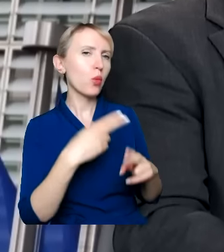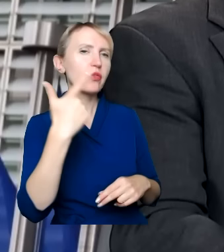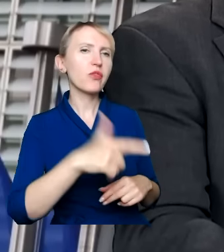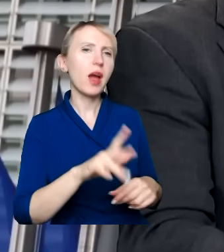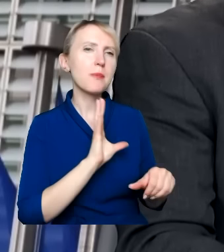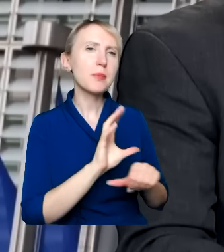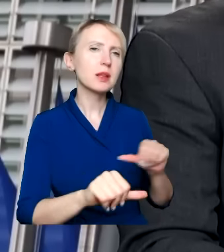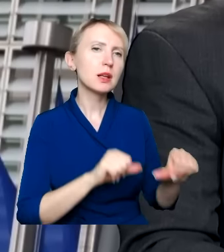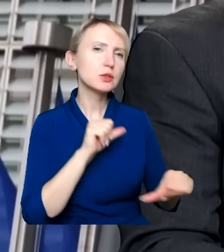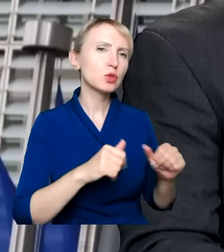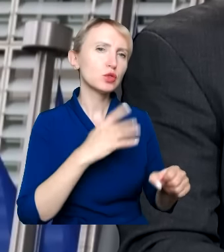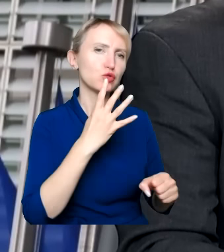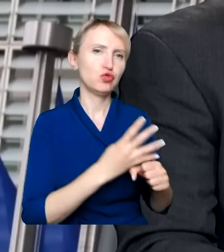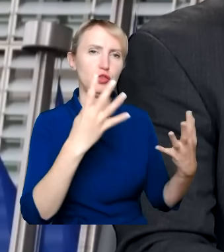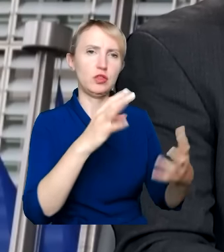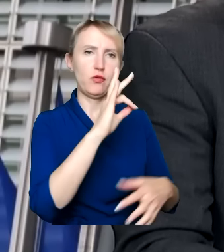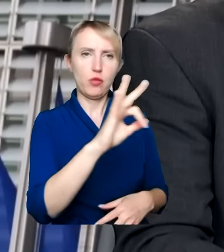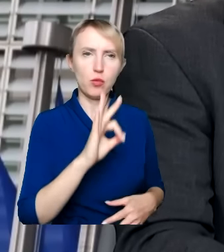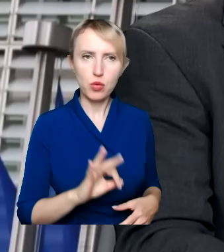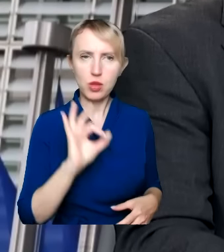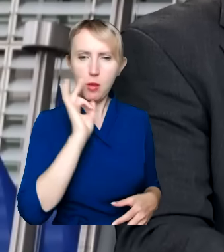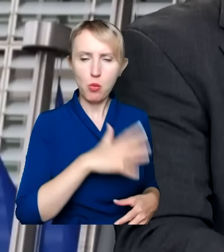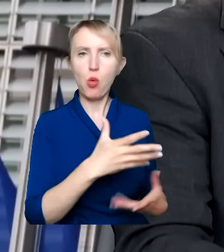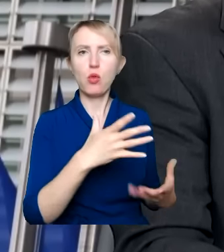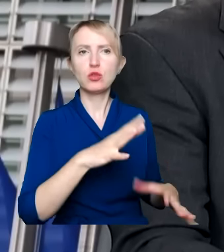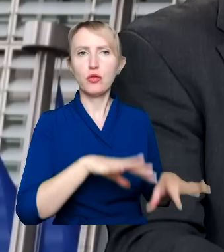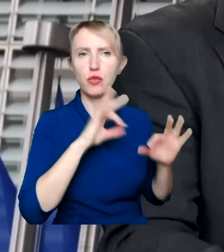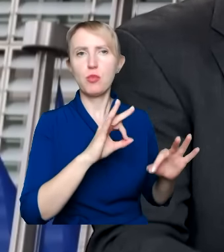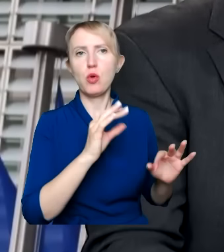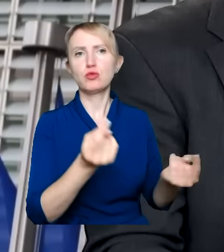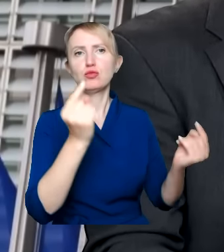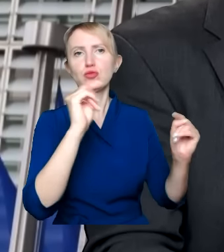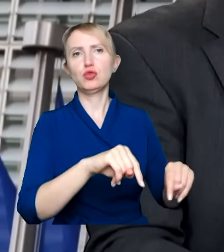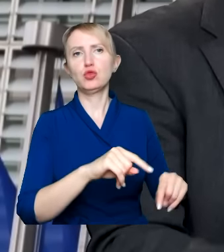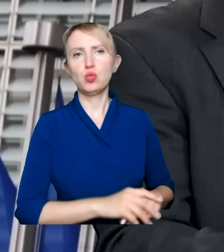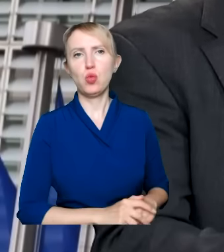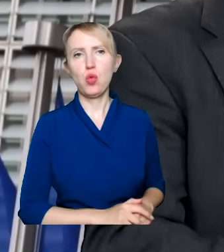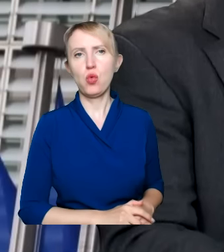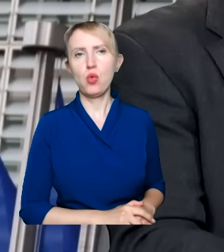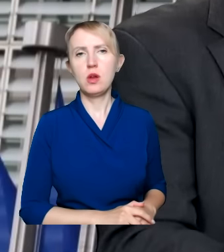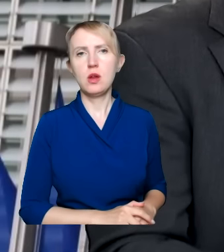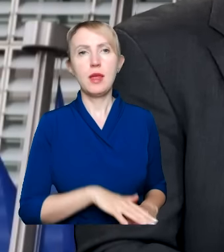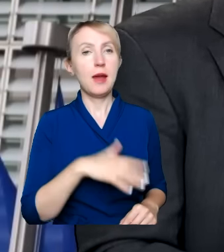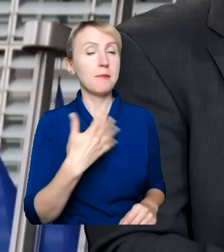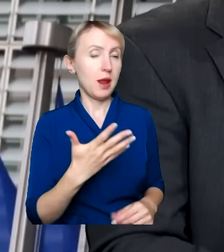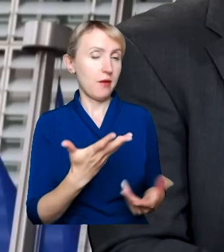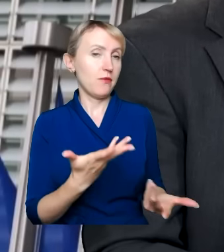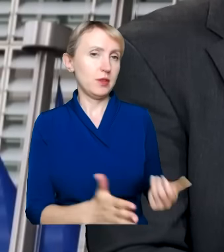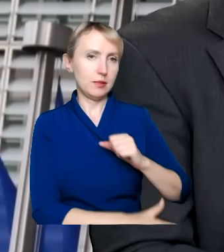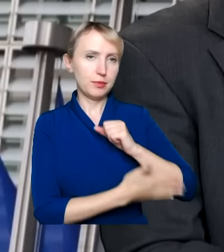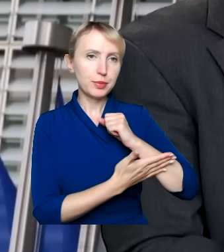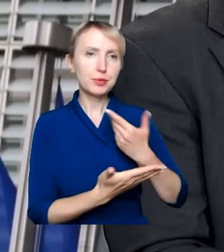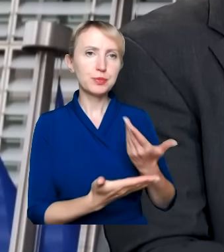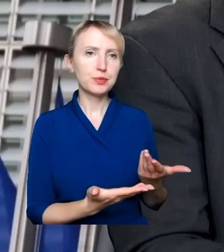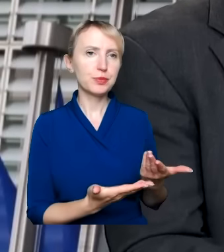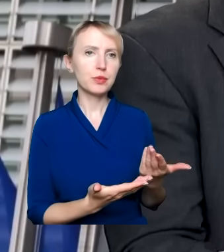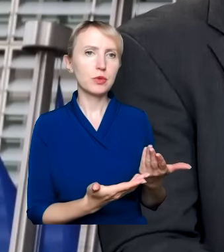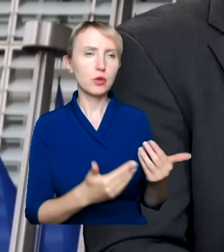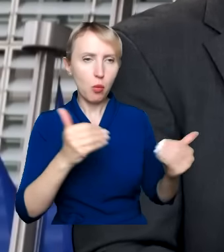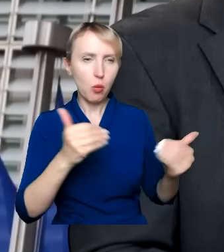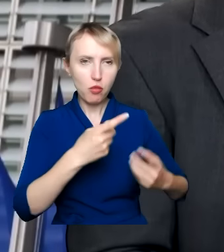roku 49 tych najmłodszych wyborców głosowało na prawicę więc to jest to to nie jest niewykonalne